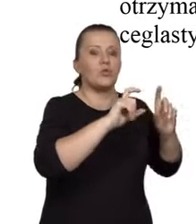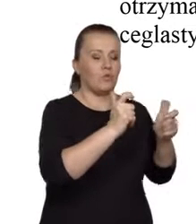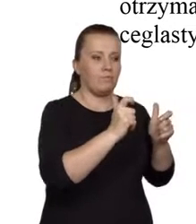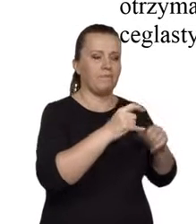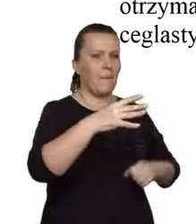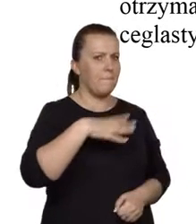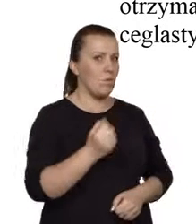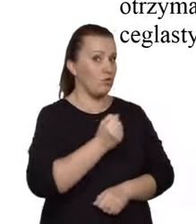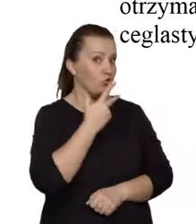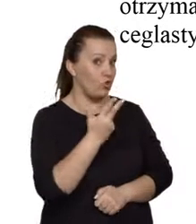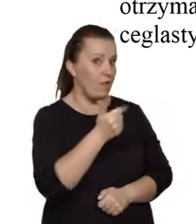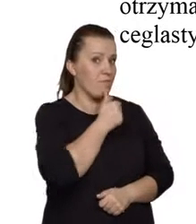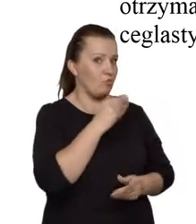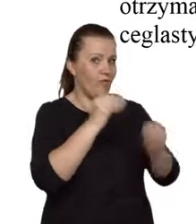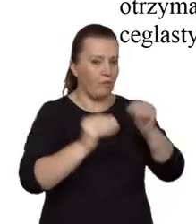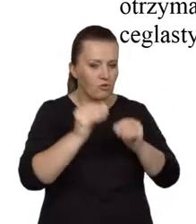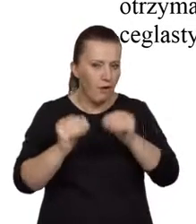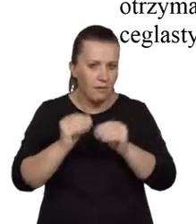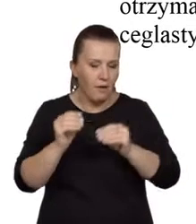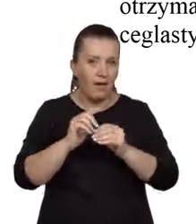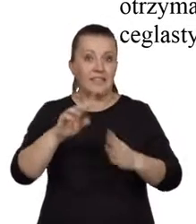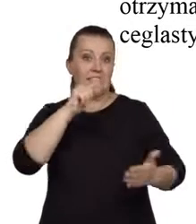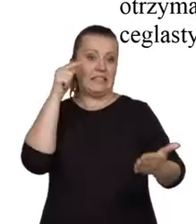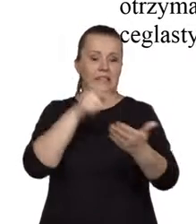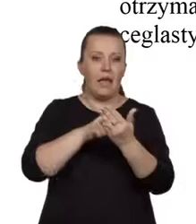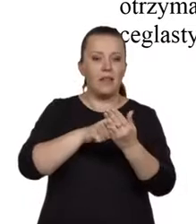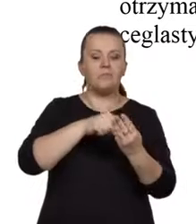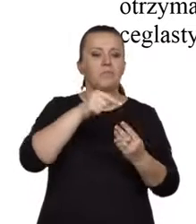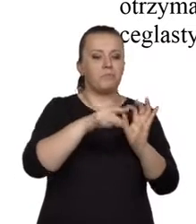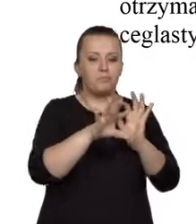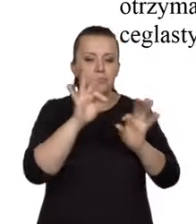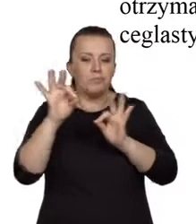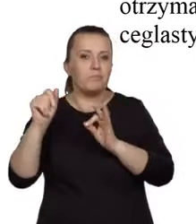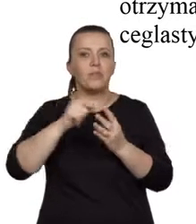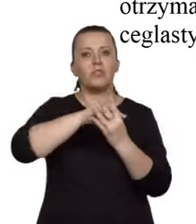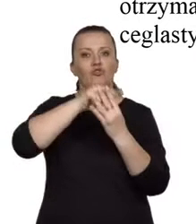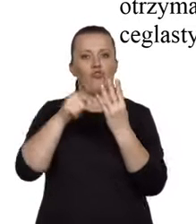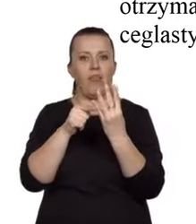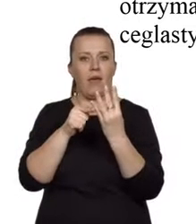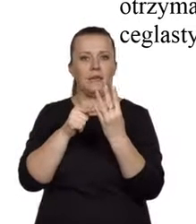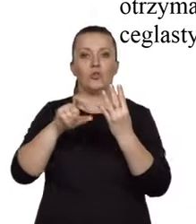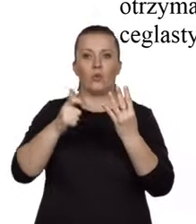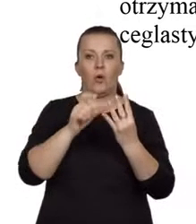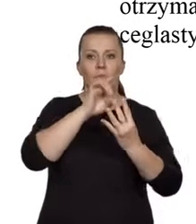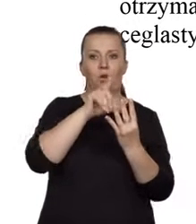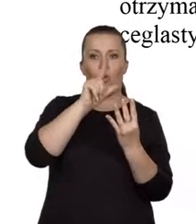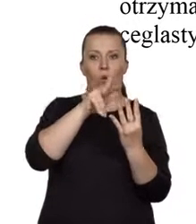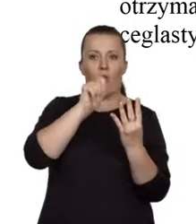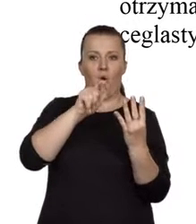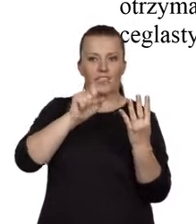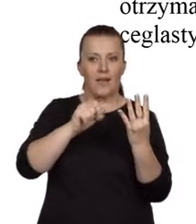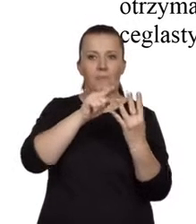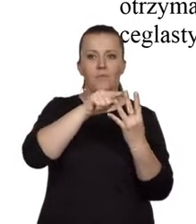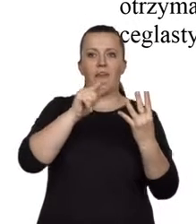przeprowadzono serię trzech doświadczeń, których celem była identyfikacja wodnych roztworów czterech substancji organicznych –